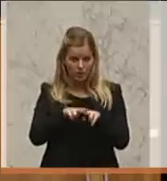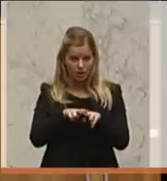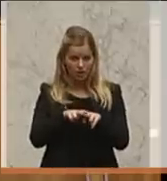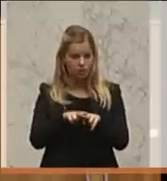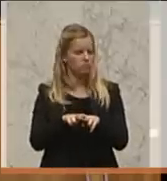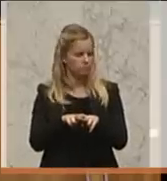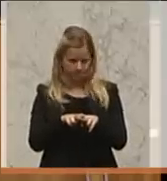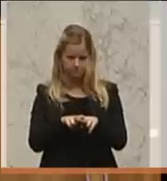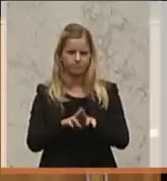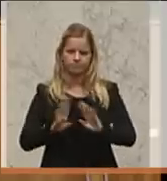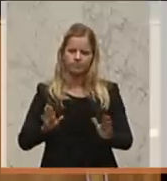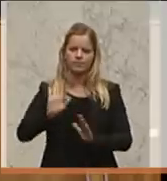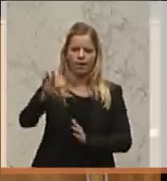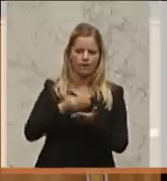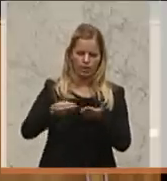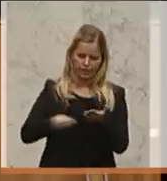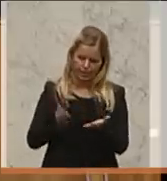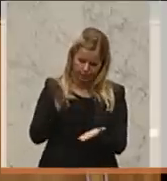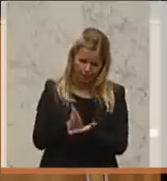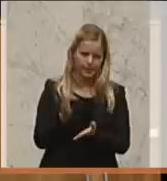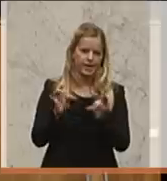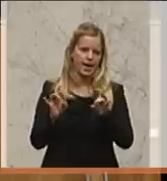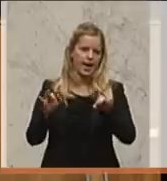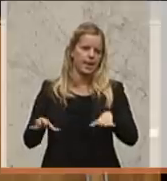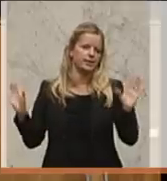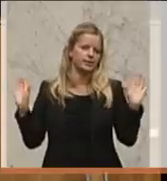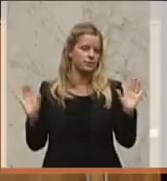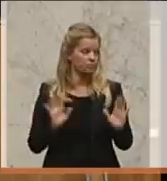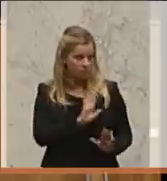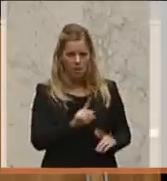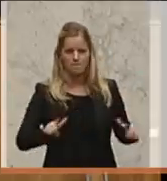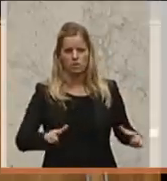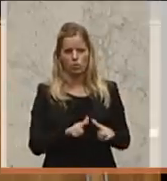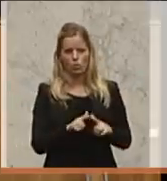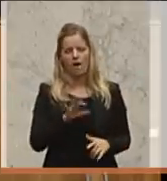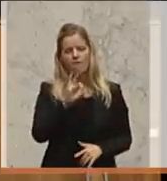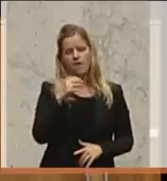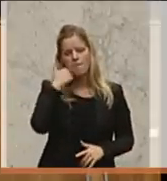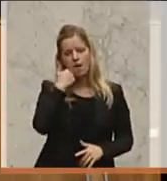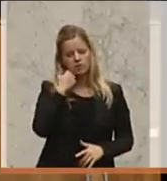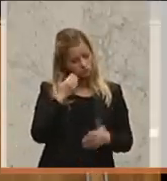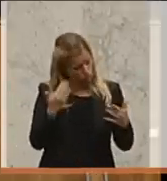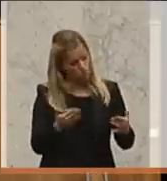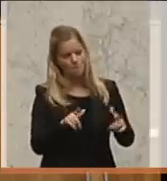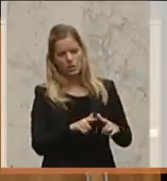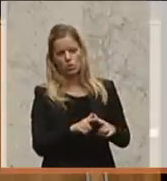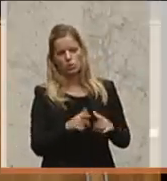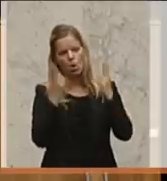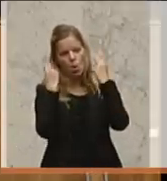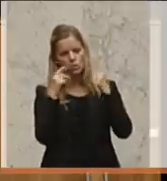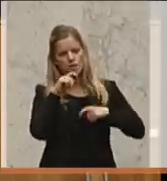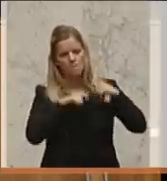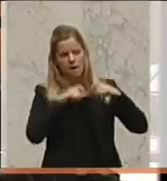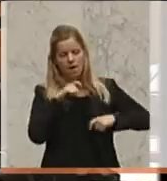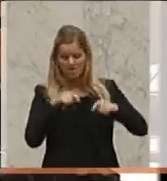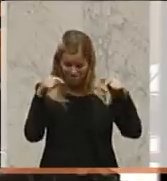die Verträge abgefertigt, erledigt. Das ist die Methode Faymann, das ist die Methode Ostermeier. Und das ist in dieser